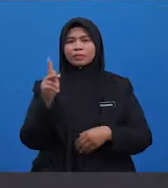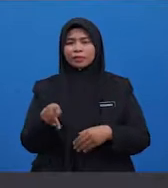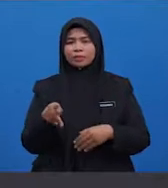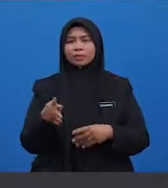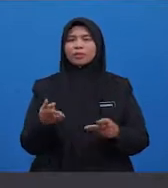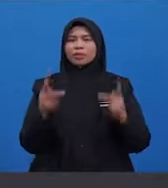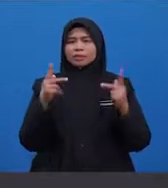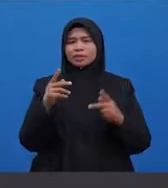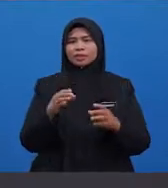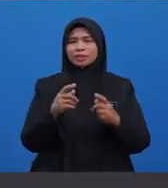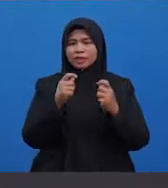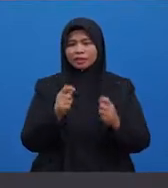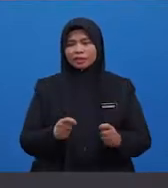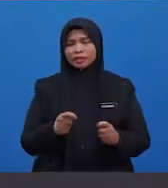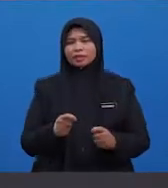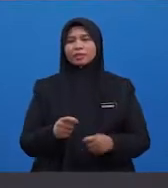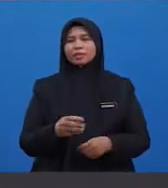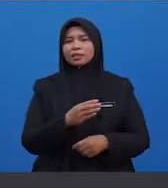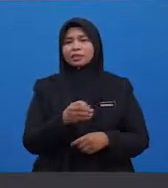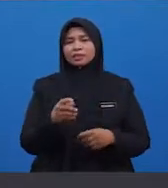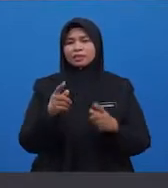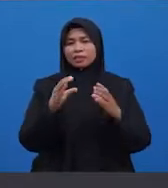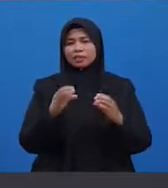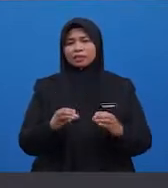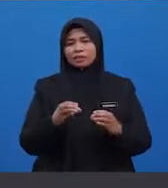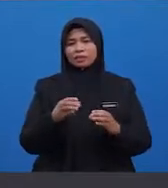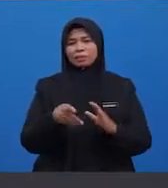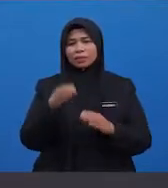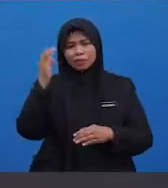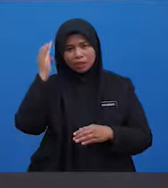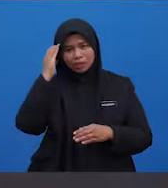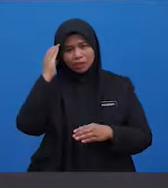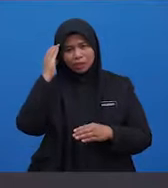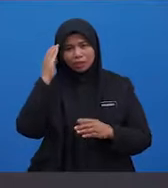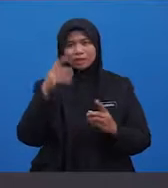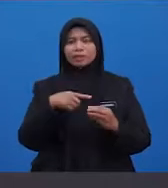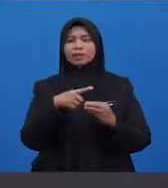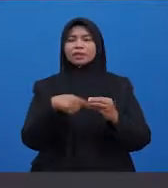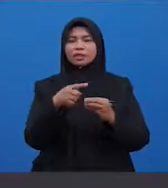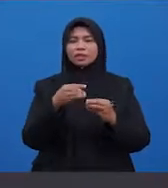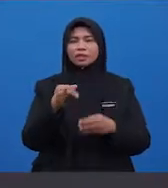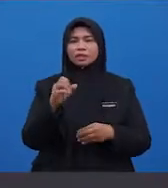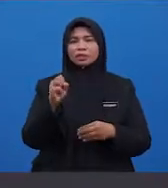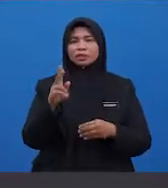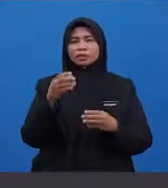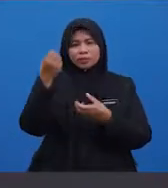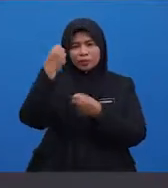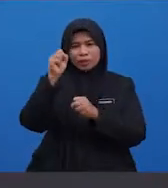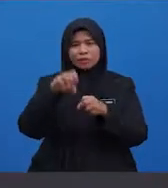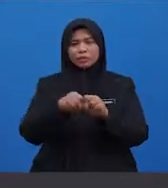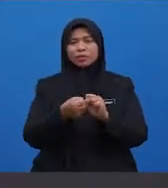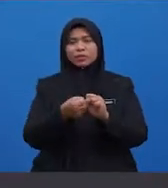perlu menguasai teknik dan taktik, pengetahuan berkenaan isu sukan